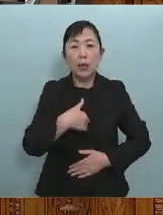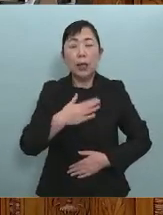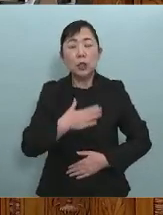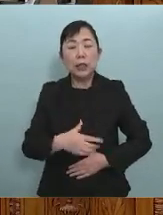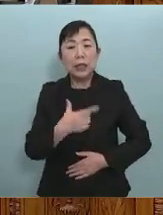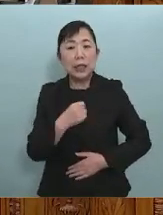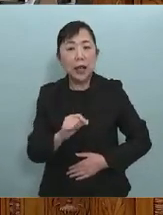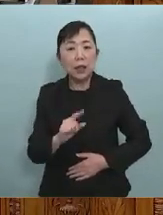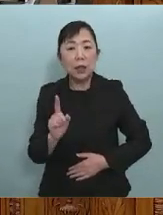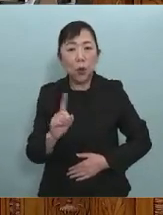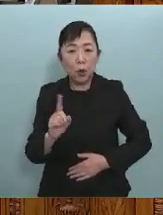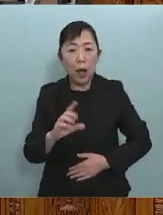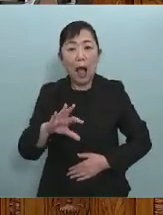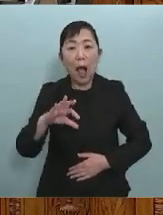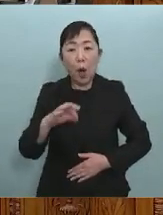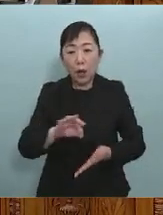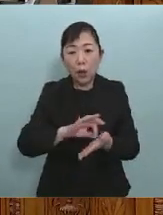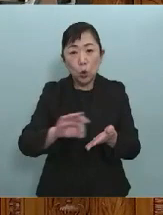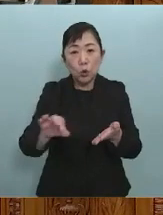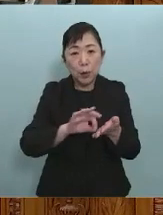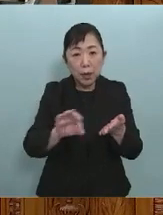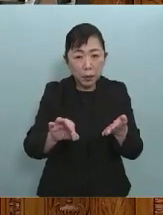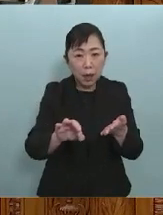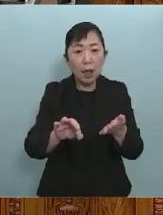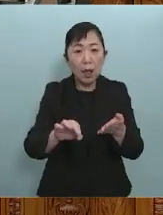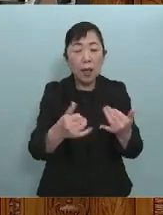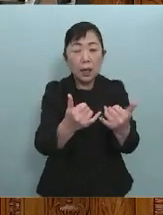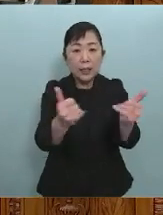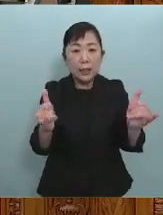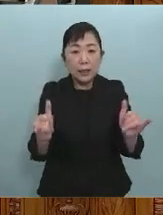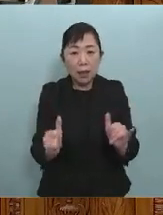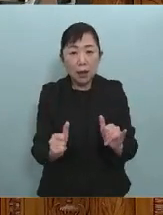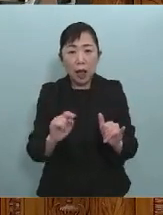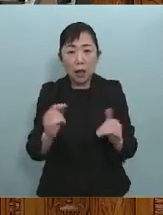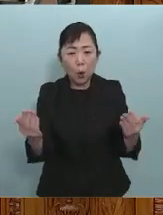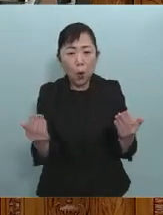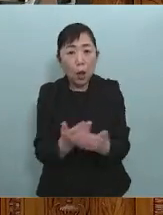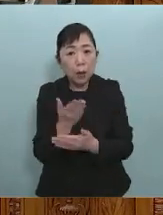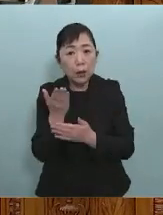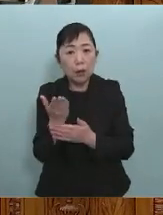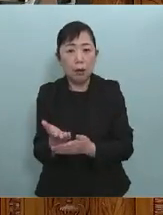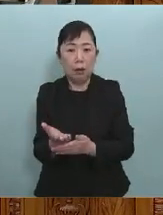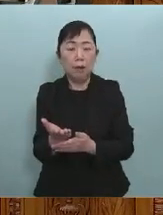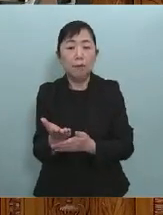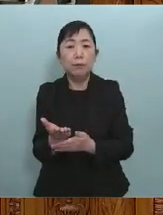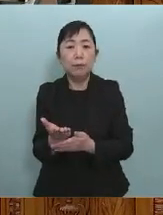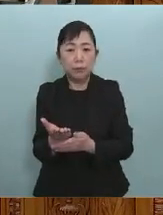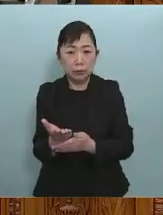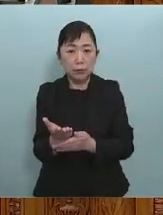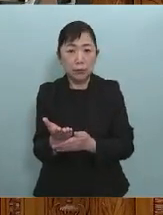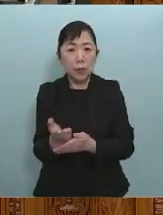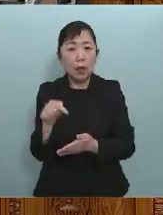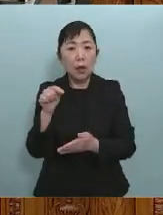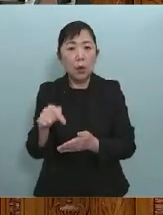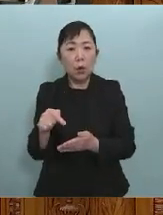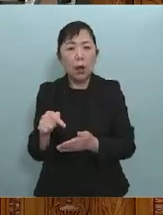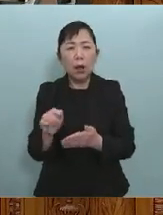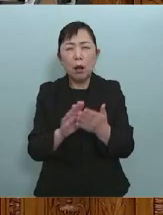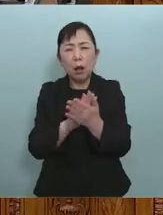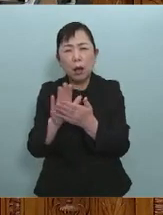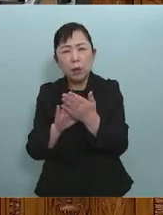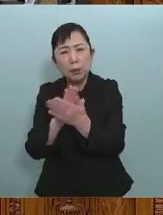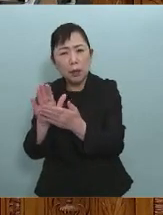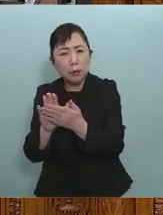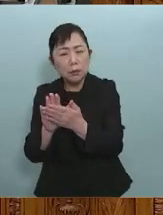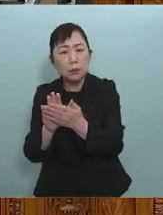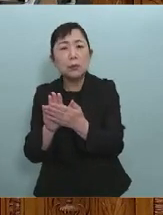たいのはお金を配れば世の中がどう変わるかですそこがはっきりわからない